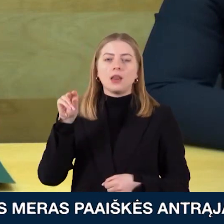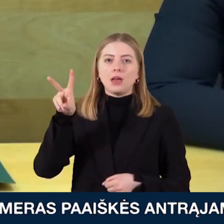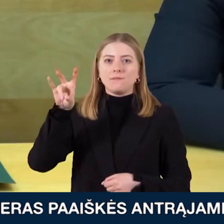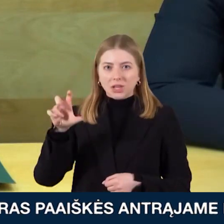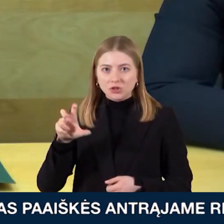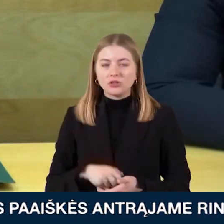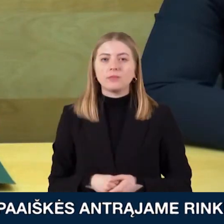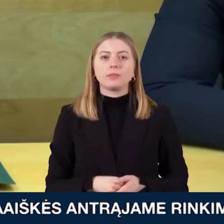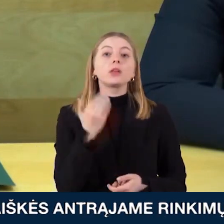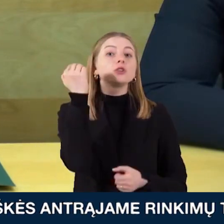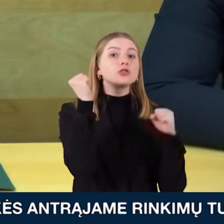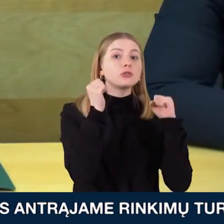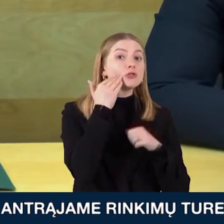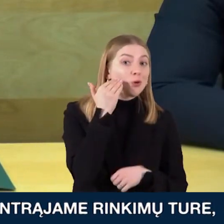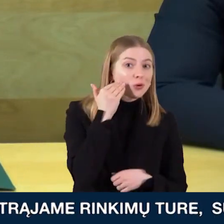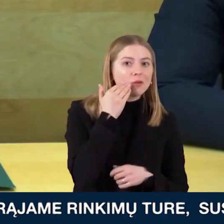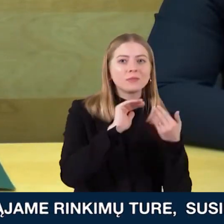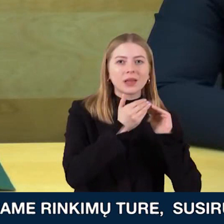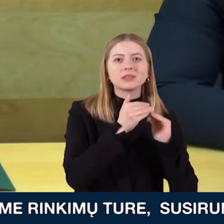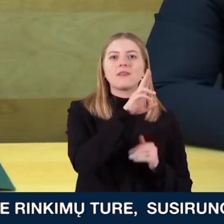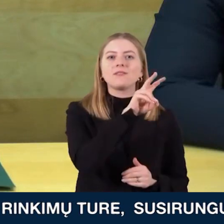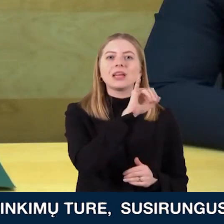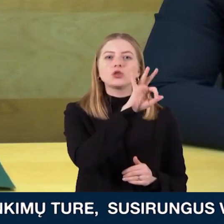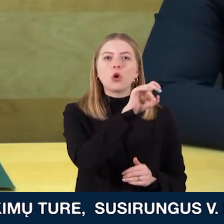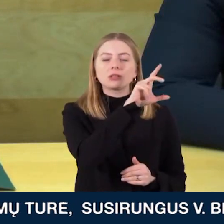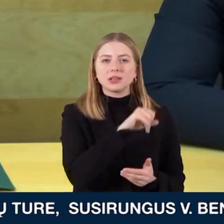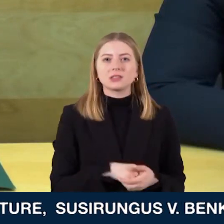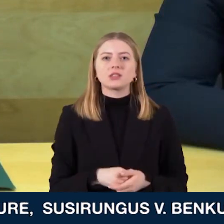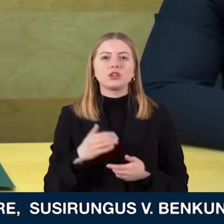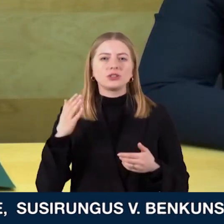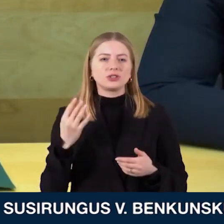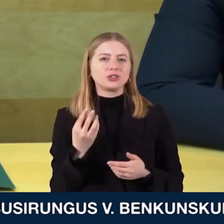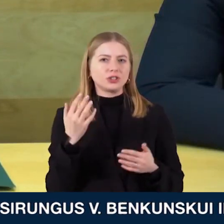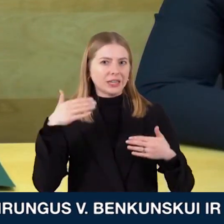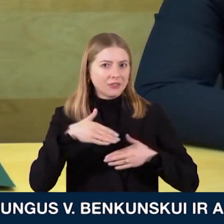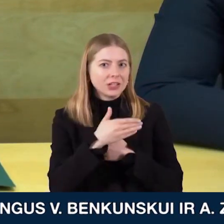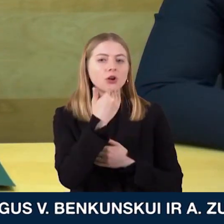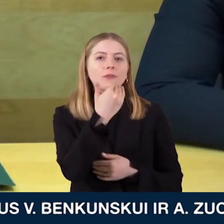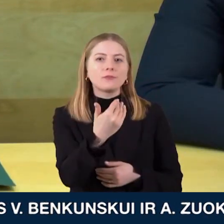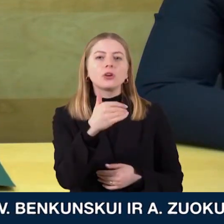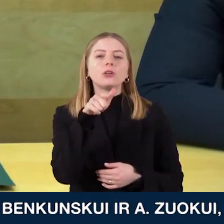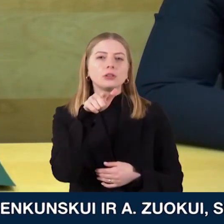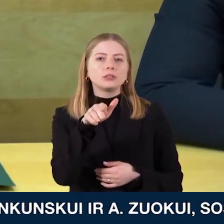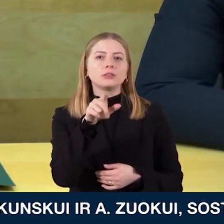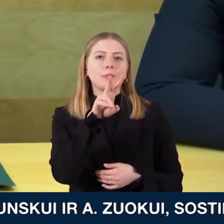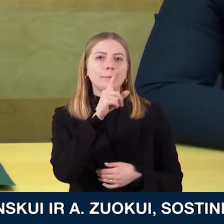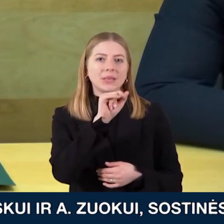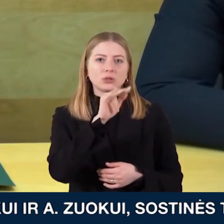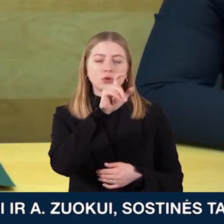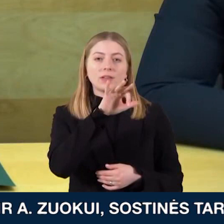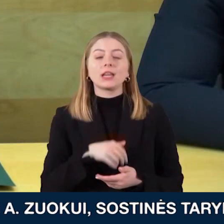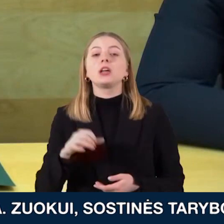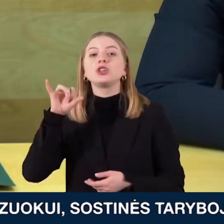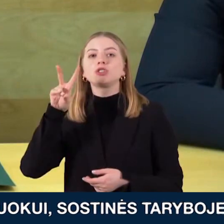Šiaulių mieste Artūras Visockas, Širvintų rajone Živilė Pinskuvienė, Švenčionių rajone Rimantas